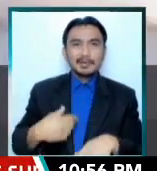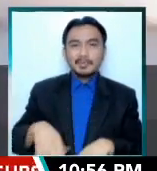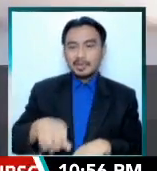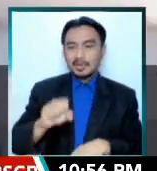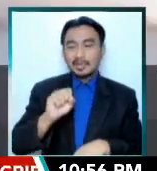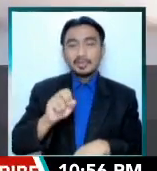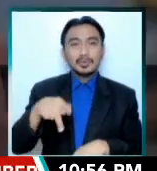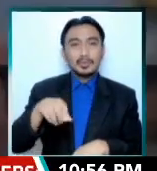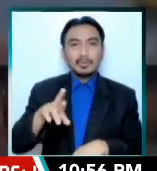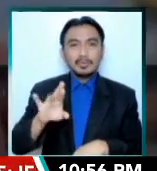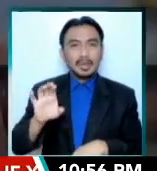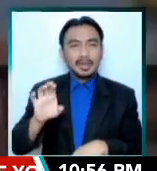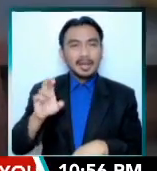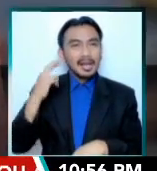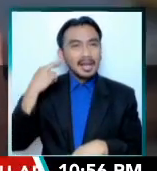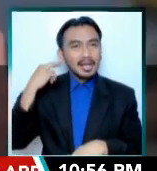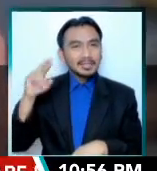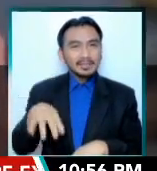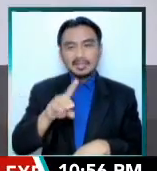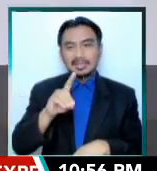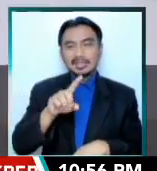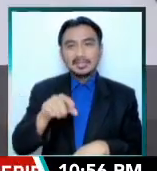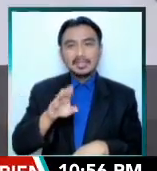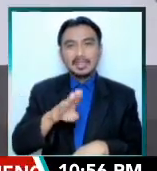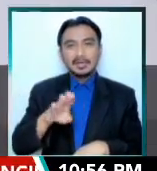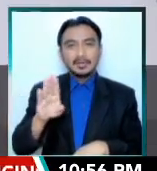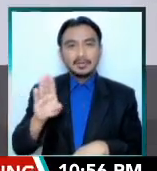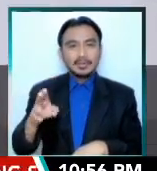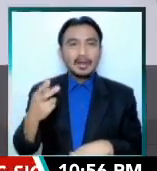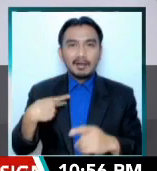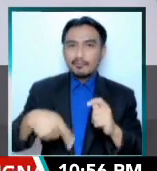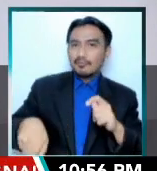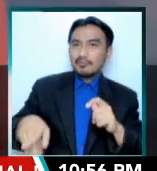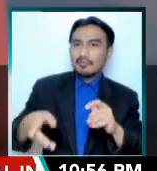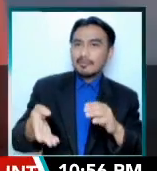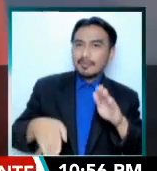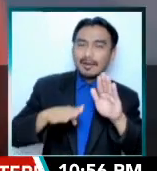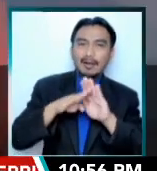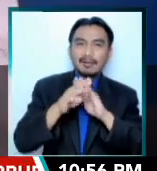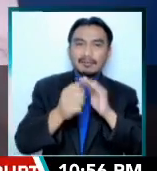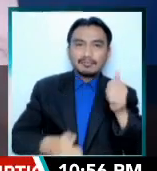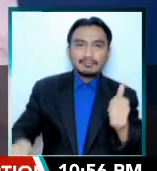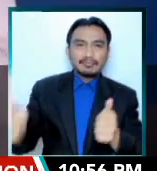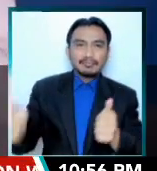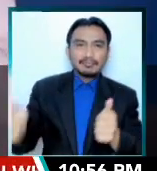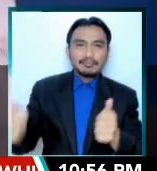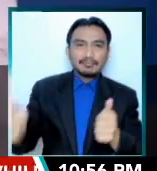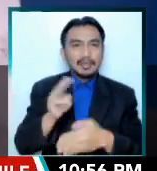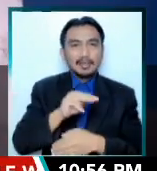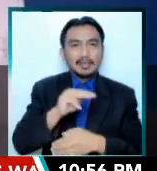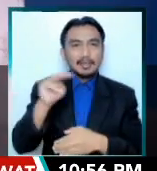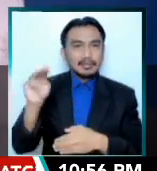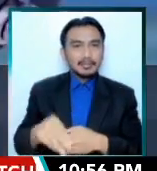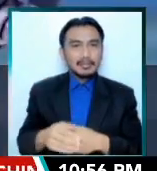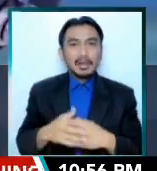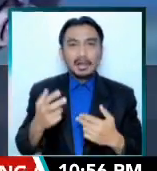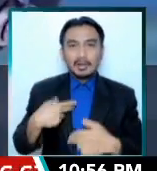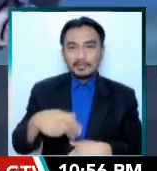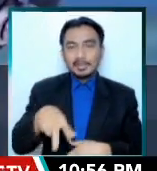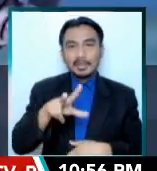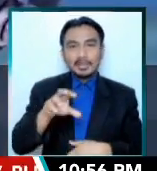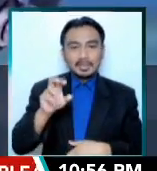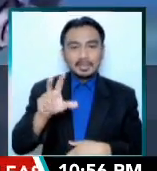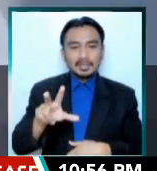bilang highest rating AM radio station sa Mega Manila. Nakakuha sila ng 37.7% na